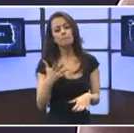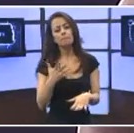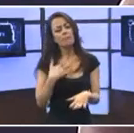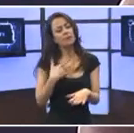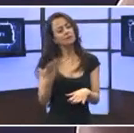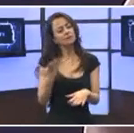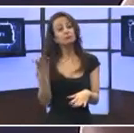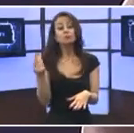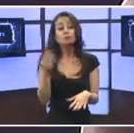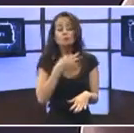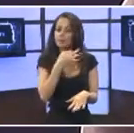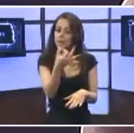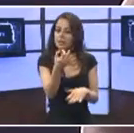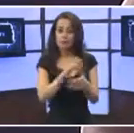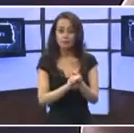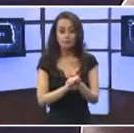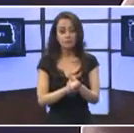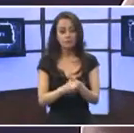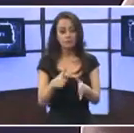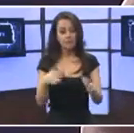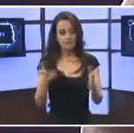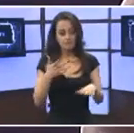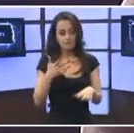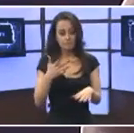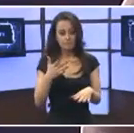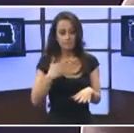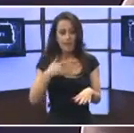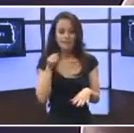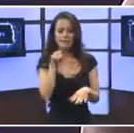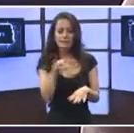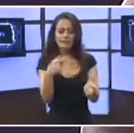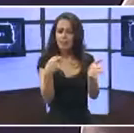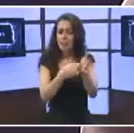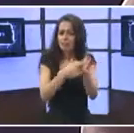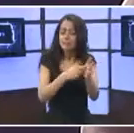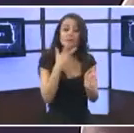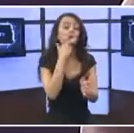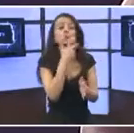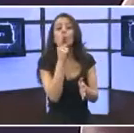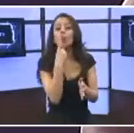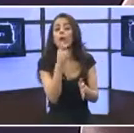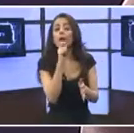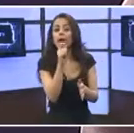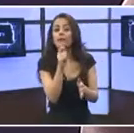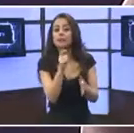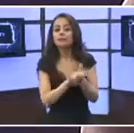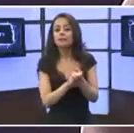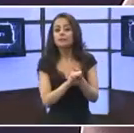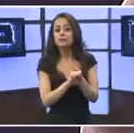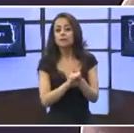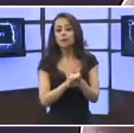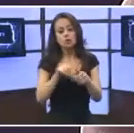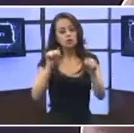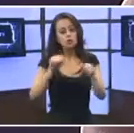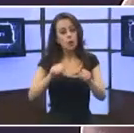Teşekkür ediyorum. Estağfurullah. Kestim. Aslında ben sizi çağırırken ve anons ederken vaktiniz çok kısa olduğu için bu şekilde davet ettim ama şöyle davet